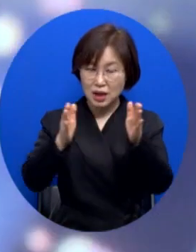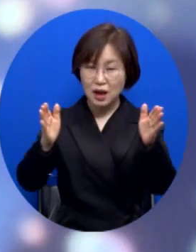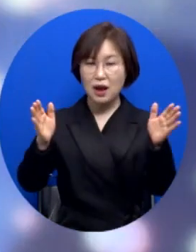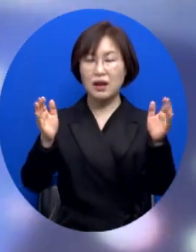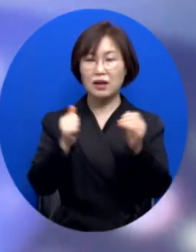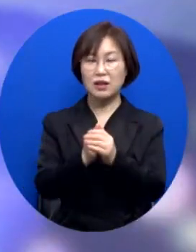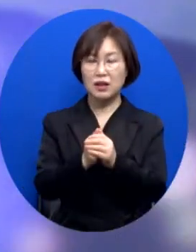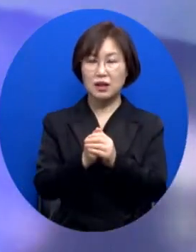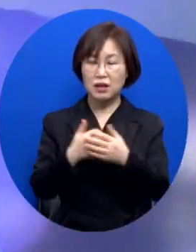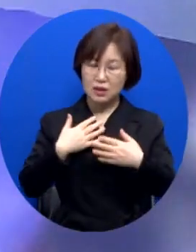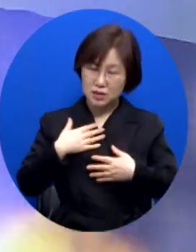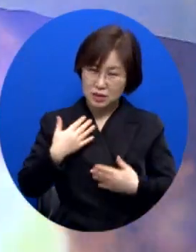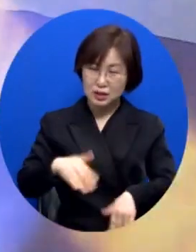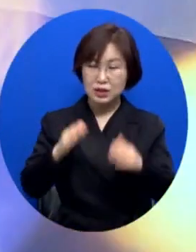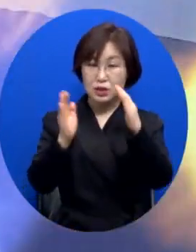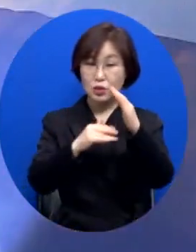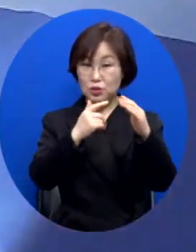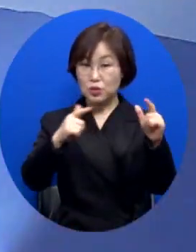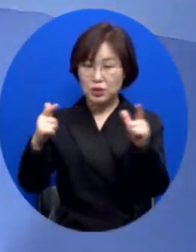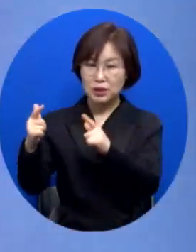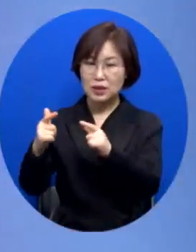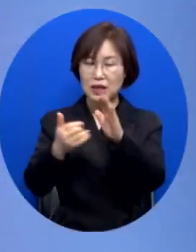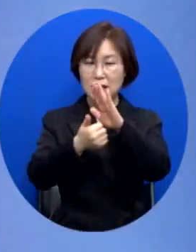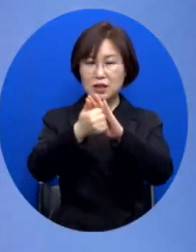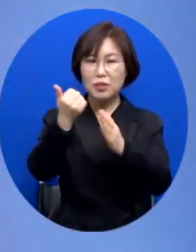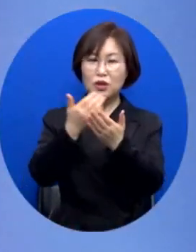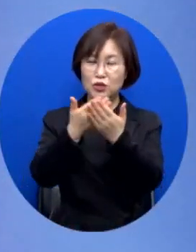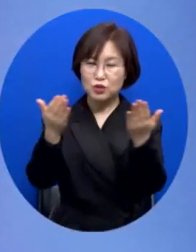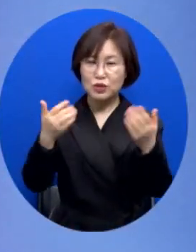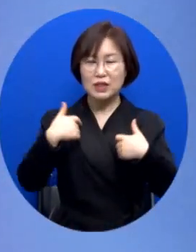성도들의 마음에 새 희망을 불어넣는